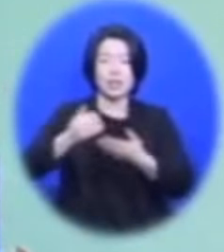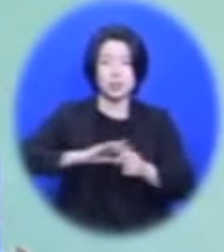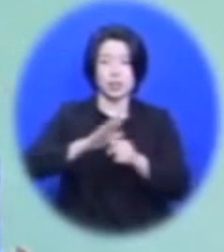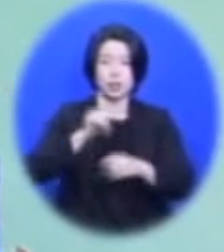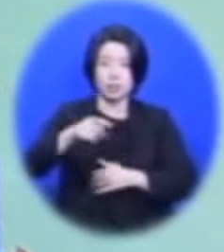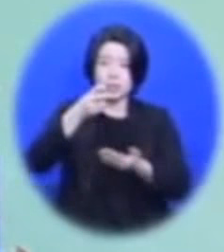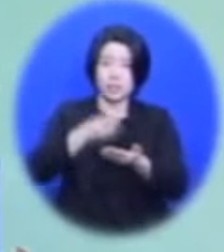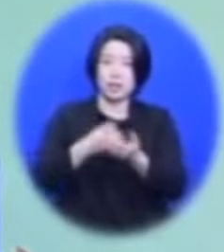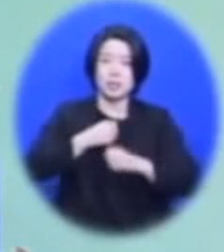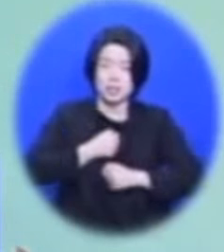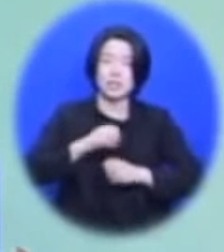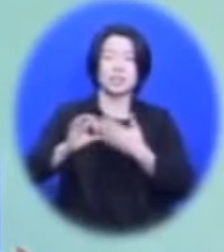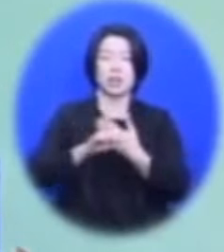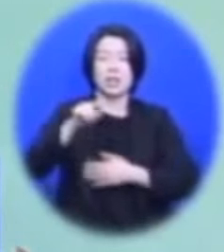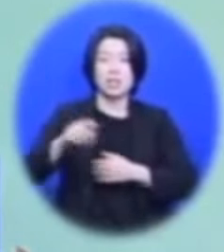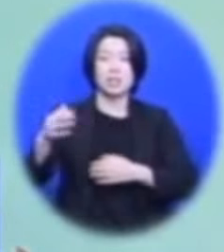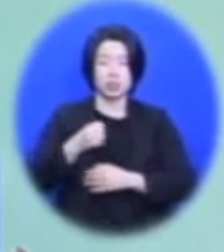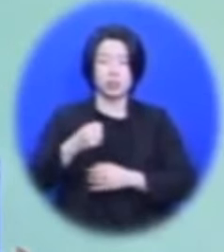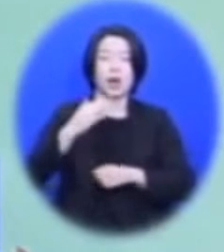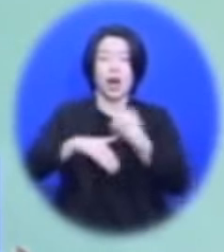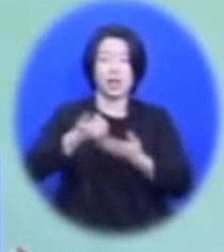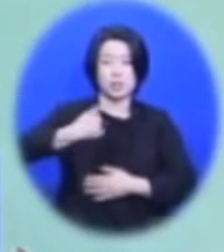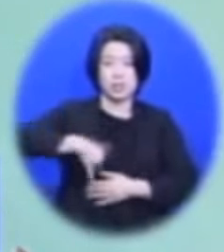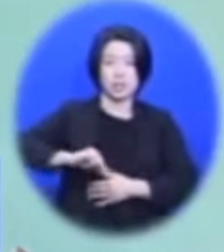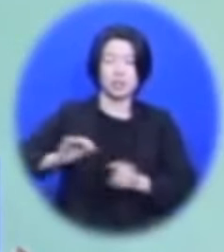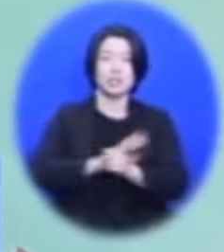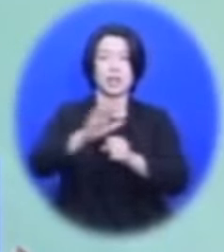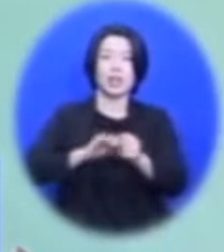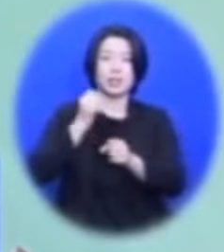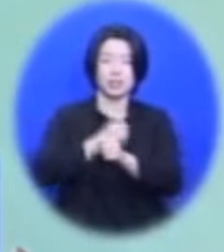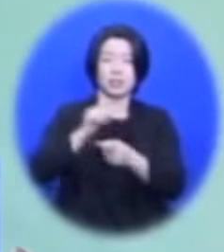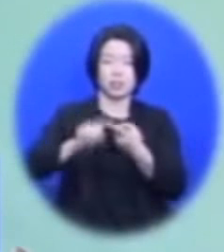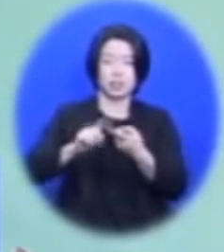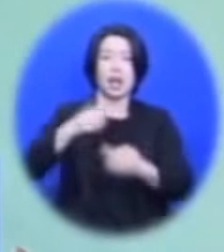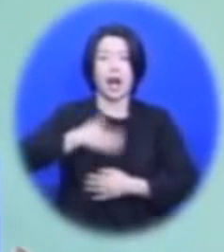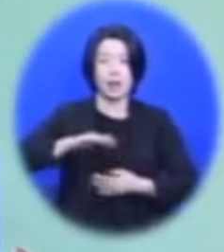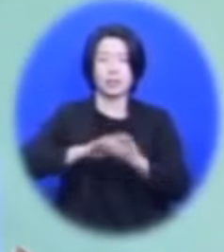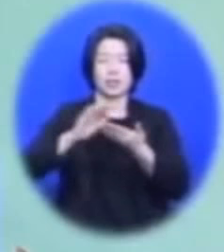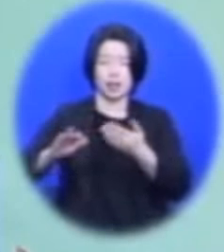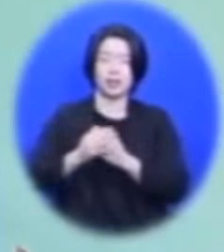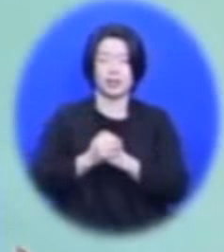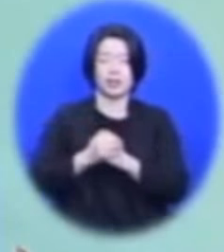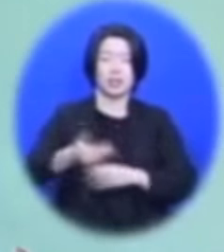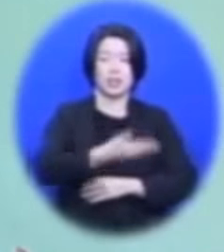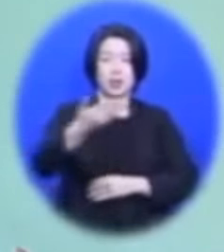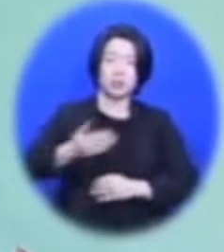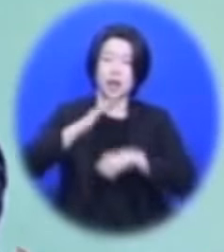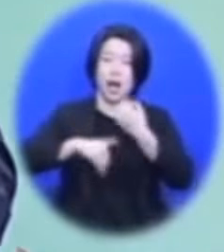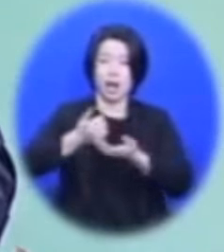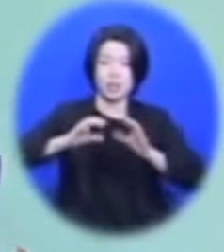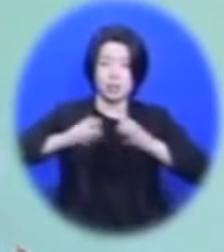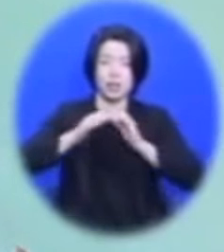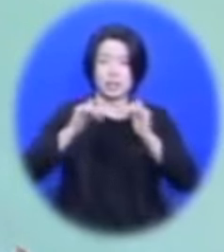계명을 지키면 이로써 우리가 하나님의 자녀를 사랑한다는 것을 압니다. 여러분, 하나님의 나라